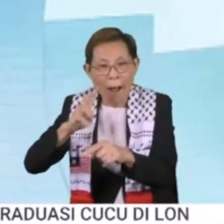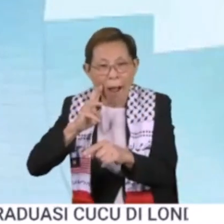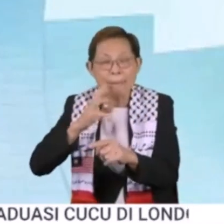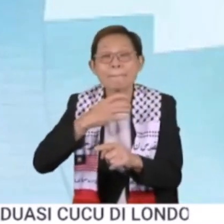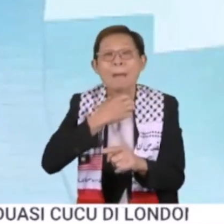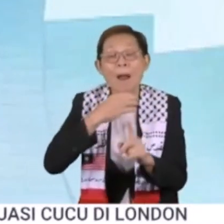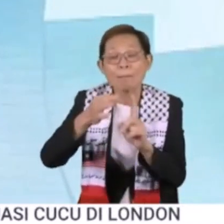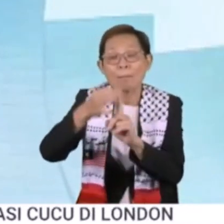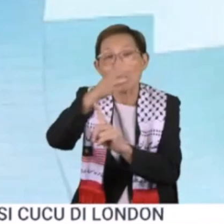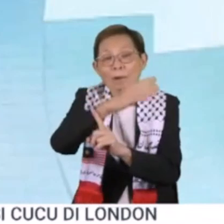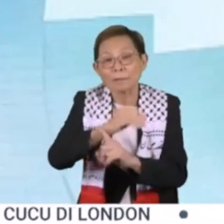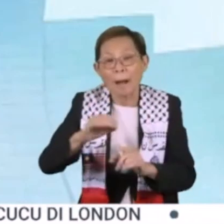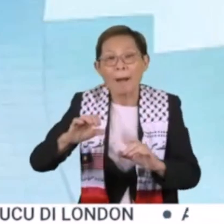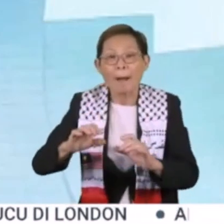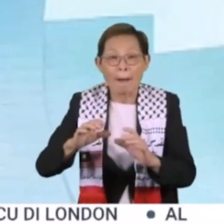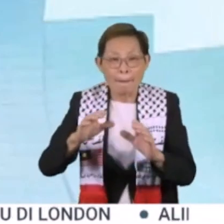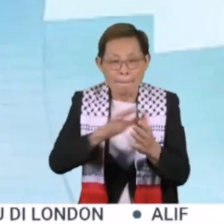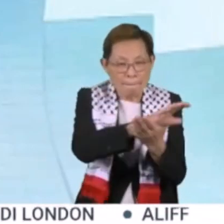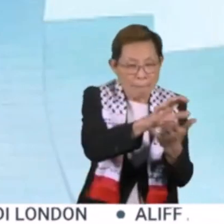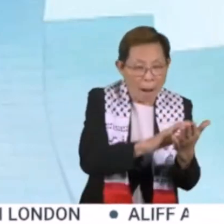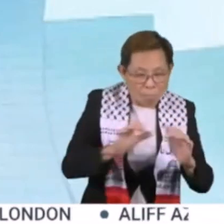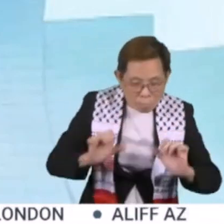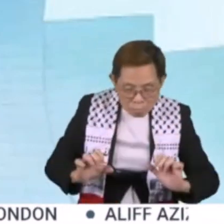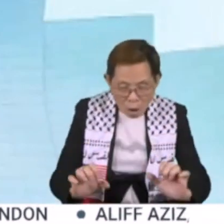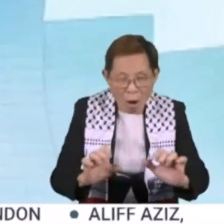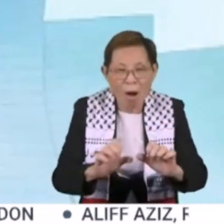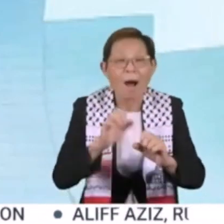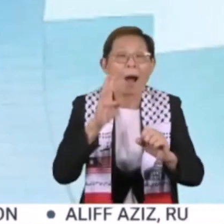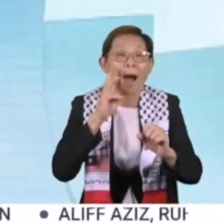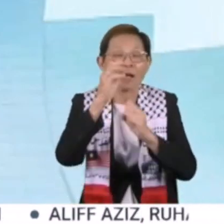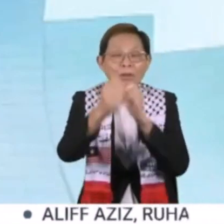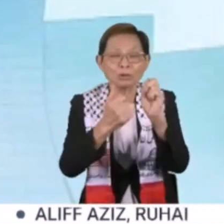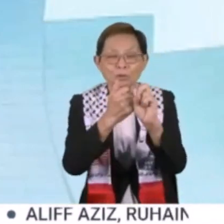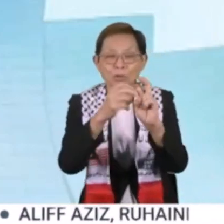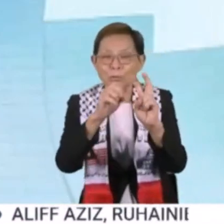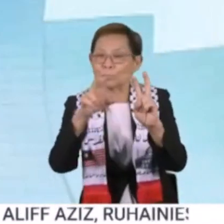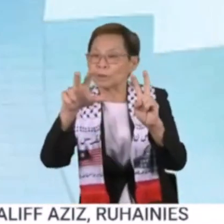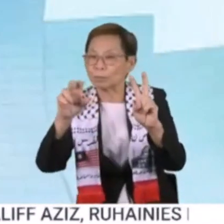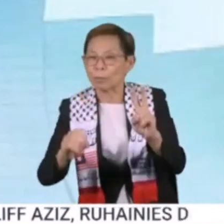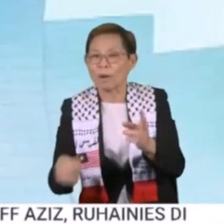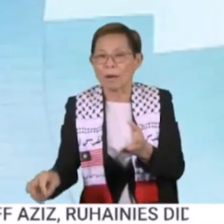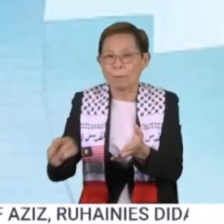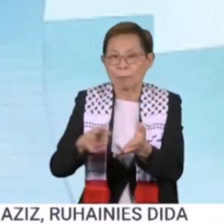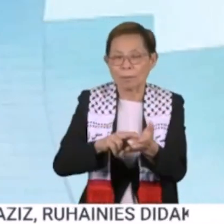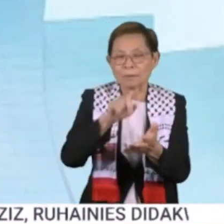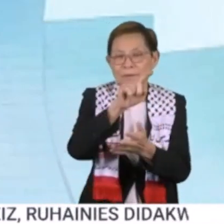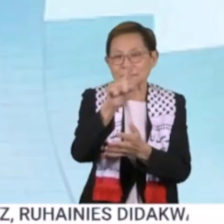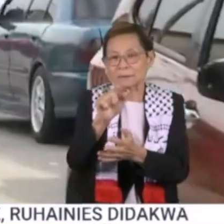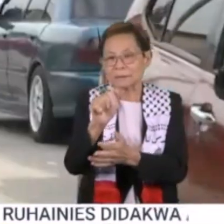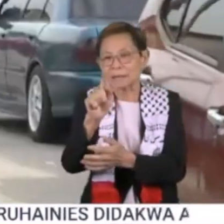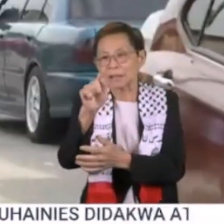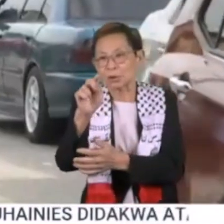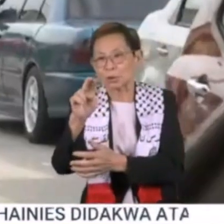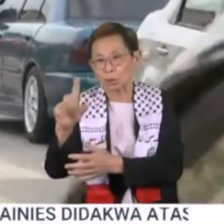Pulau Pinang dan pelan kontingensi air 2030. Laporan Zatul Ikmal Muhammad Nur.